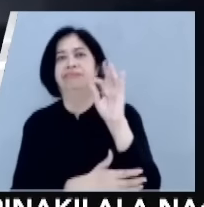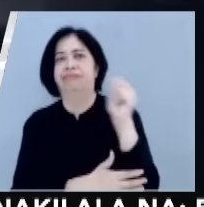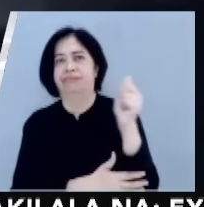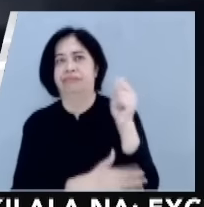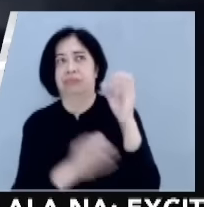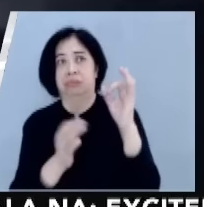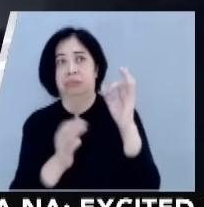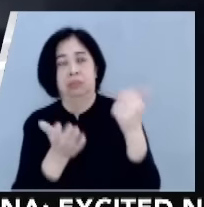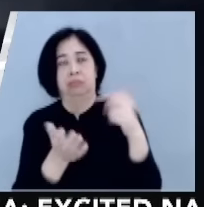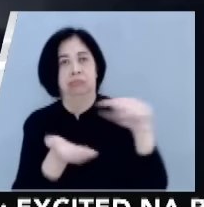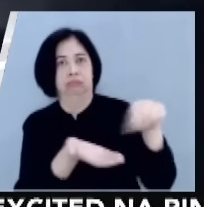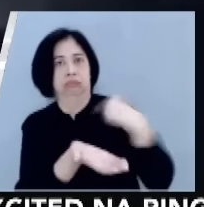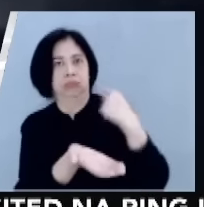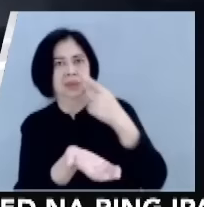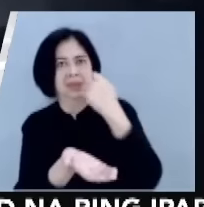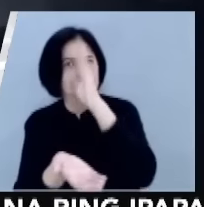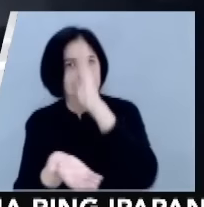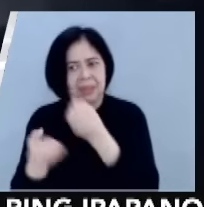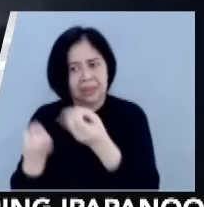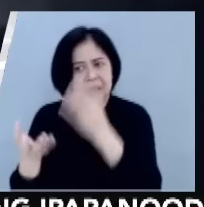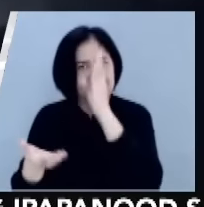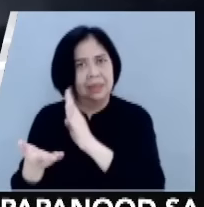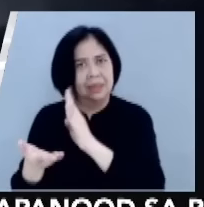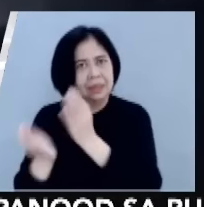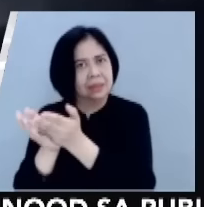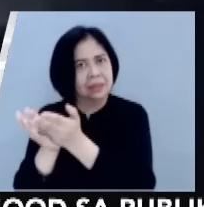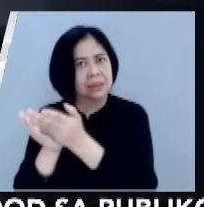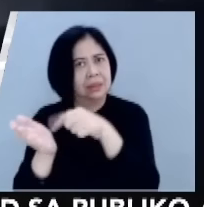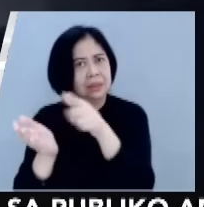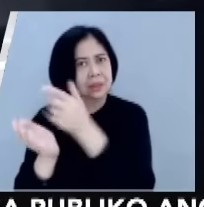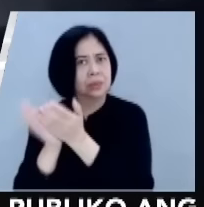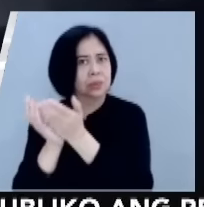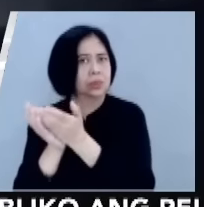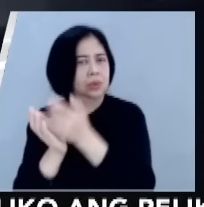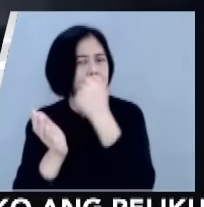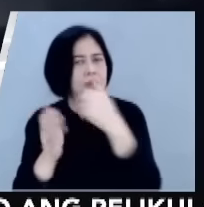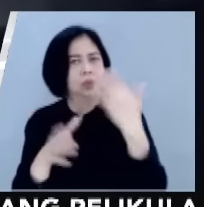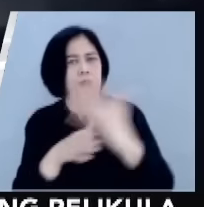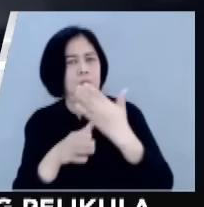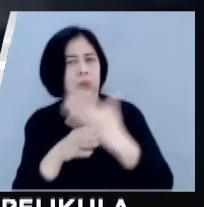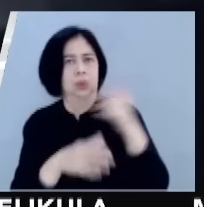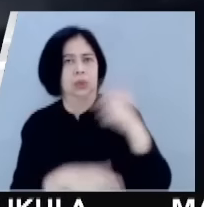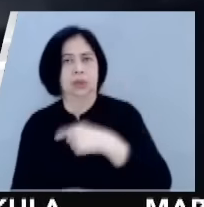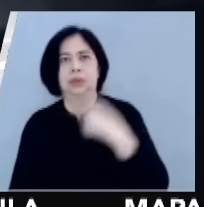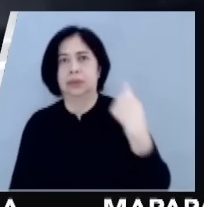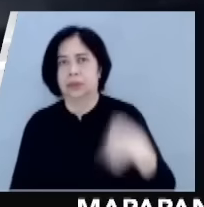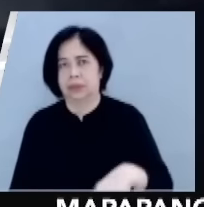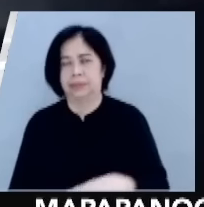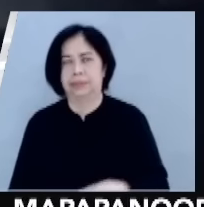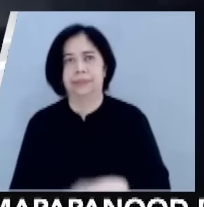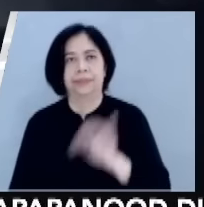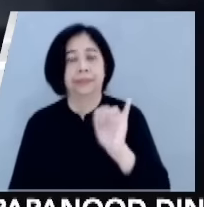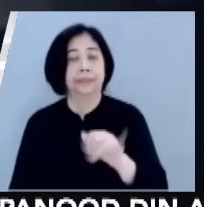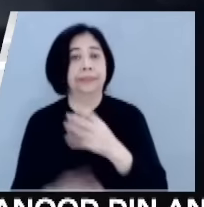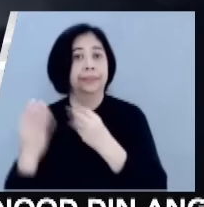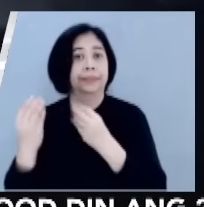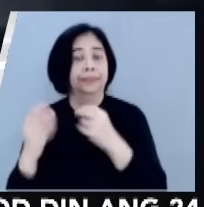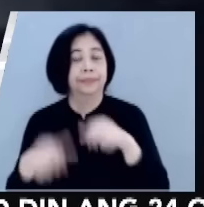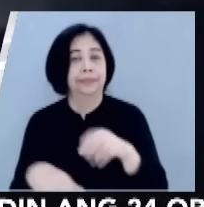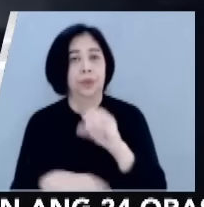danyos ang Pilipinas dahil sa mga tinamong sira ng kanilang mga barko dahil sa harassment ng China Coast Guard. Yan ang latest mula dito sa Orion